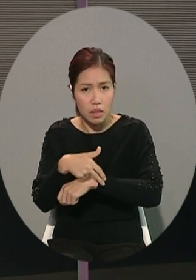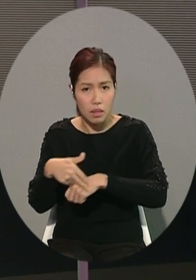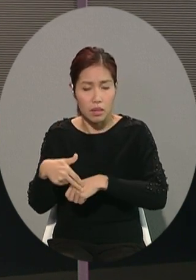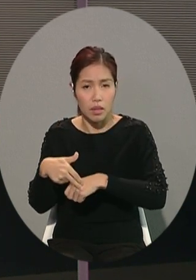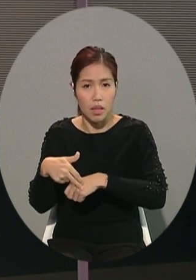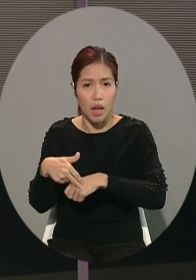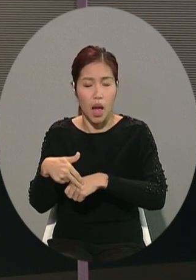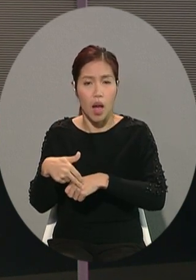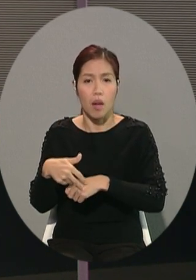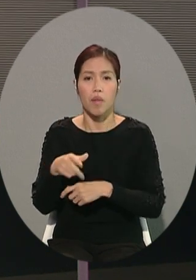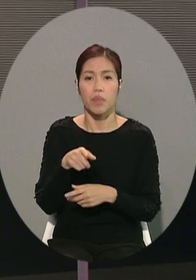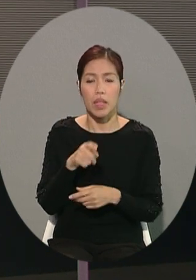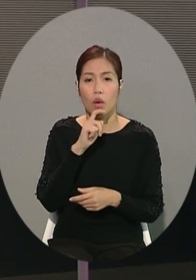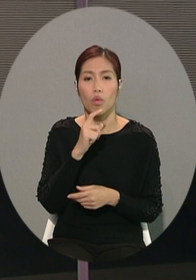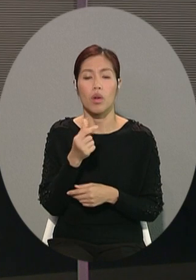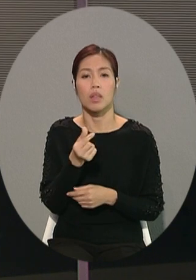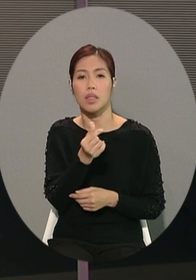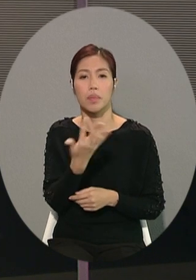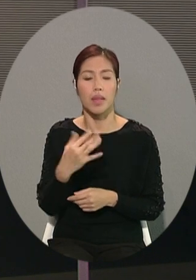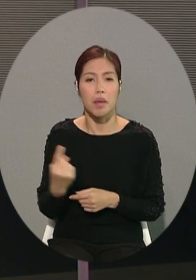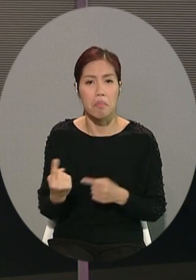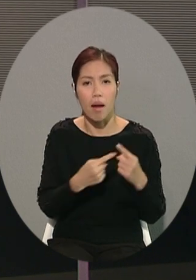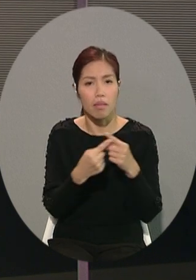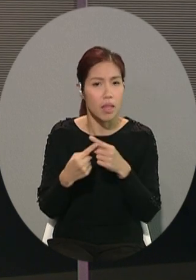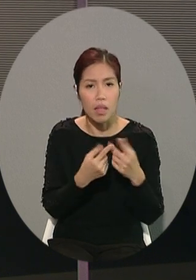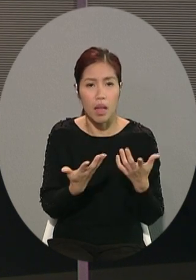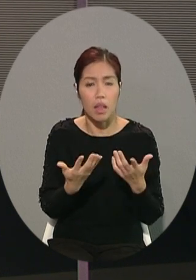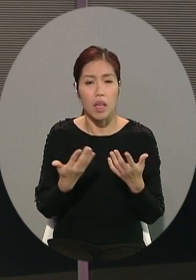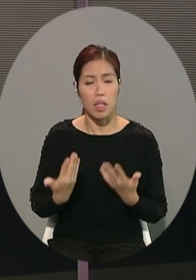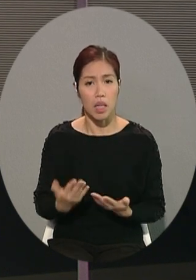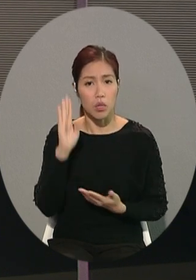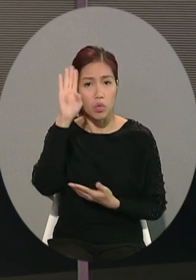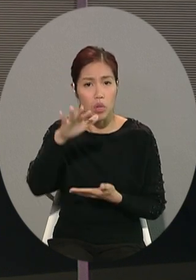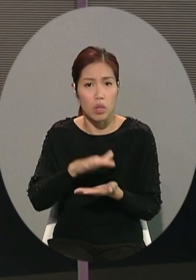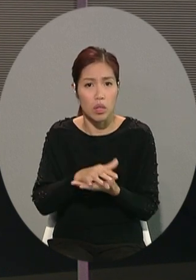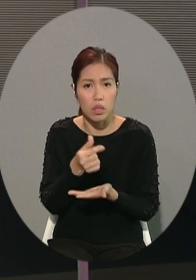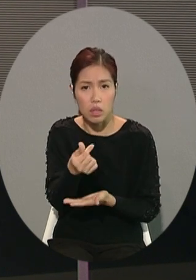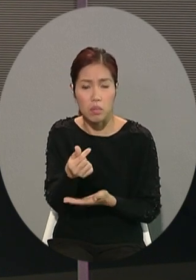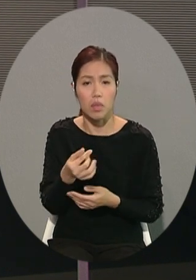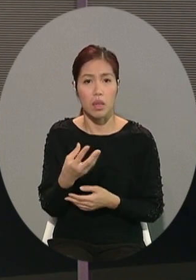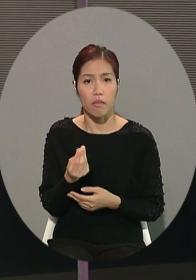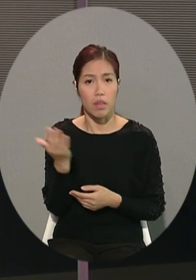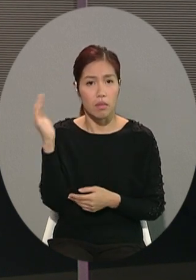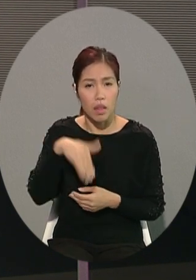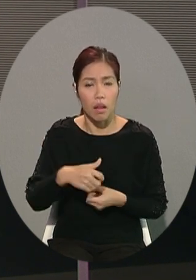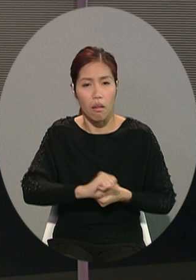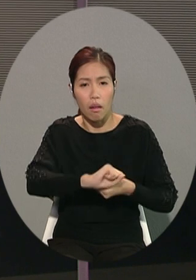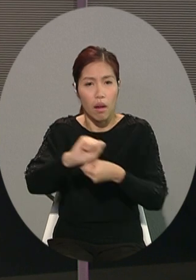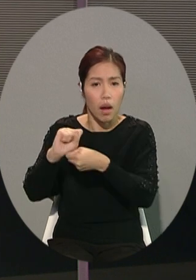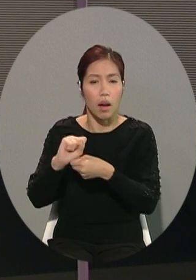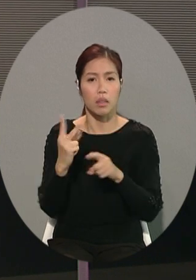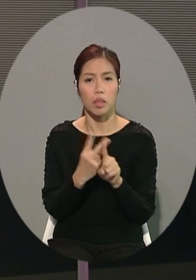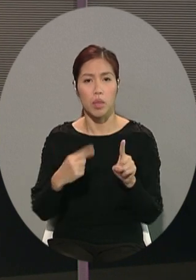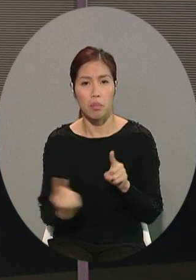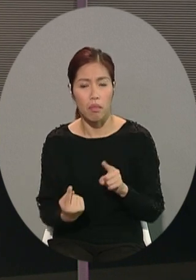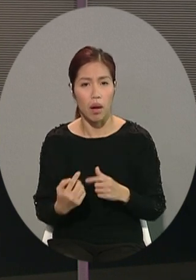用來應付10多萬人口的粉嶺人口，但接下來未來10年粉嶺區將會增加大概12萬人